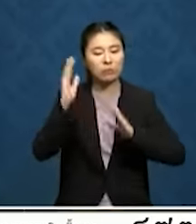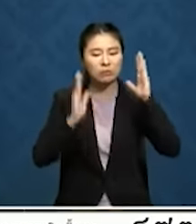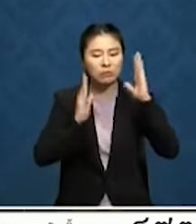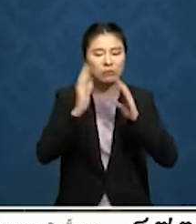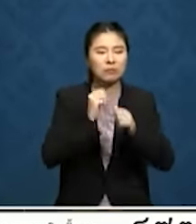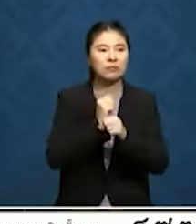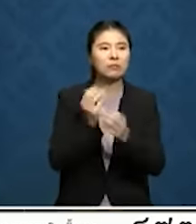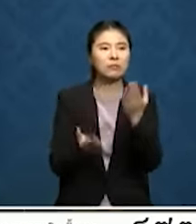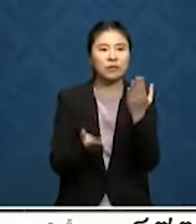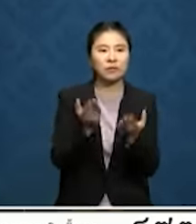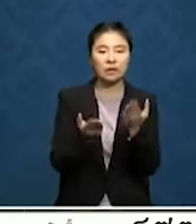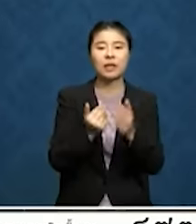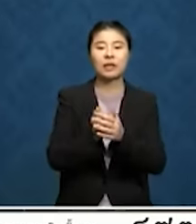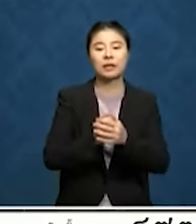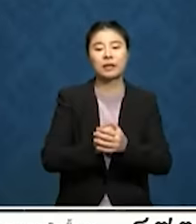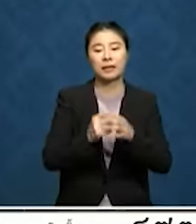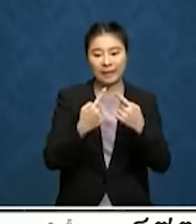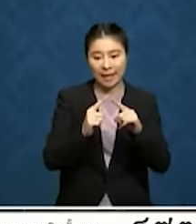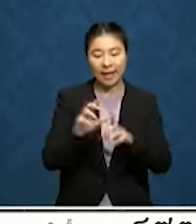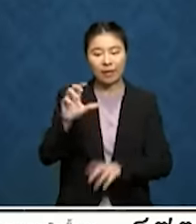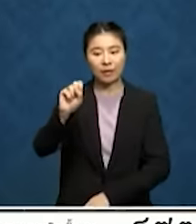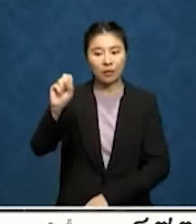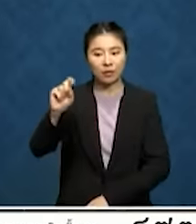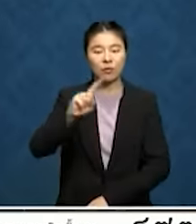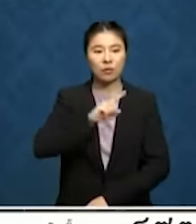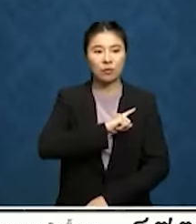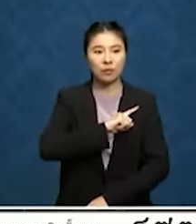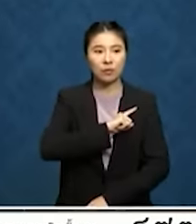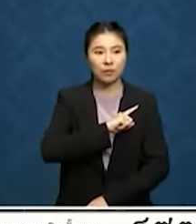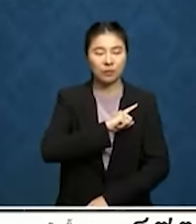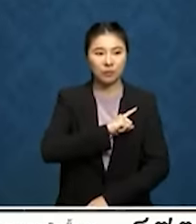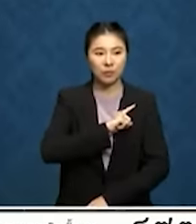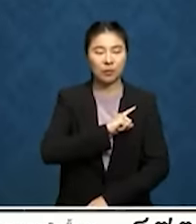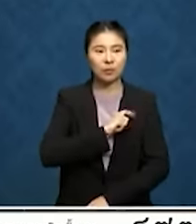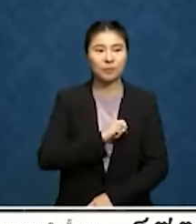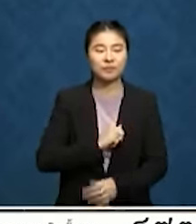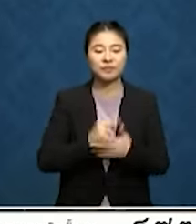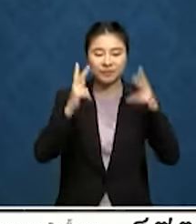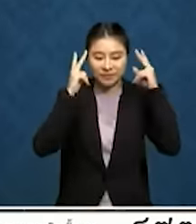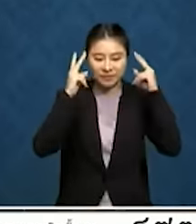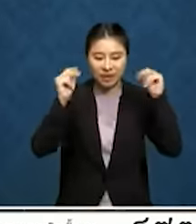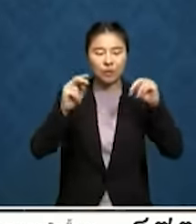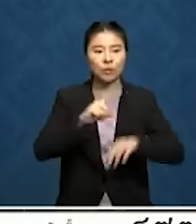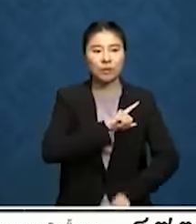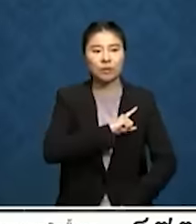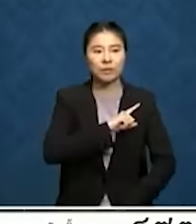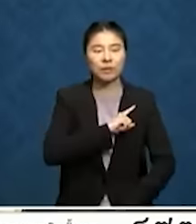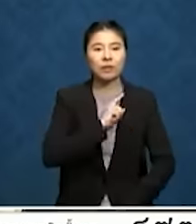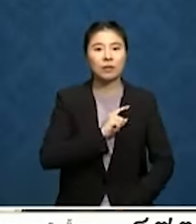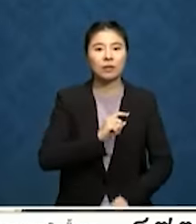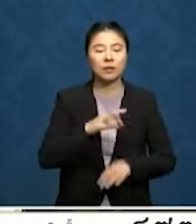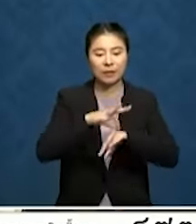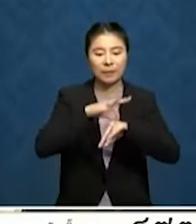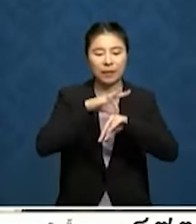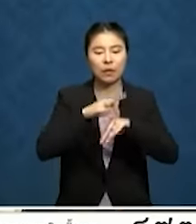ภารกิจของพวกเราในฐานะสมาชิกสภาผู้แทนราษฎรทุกคนรวมถึงภารกิจของนายกรัฐมนตรีคนถัดไป